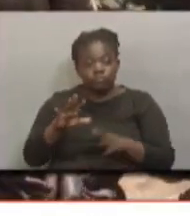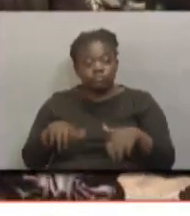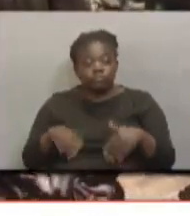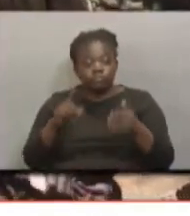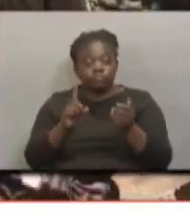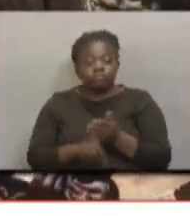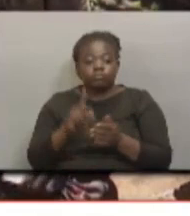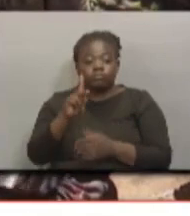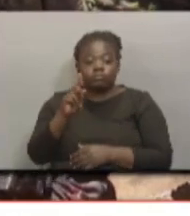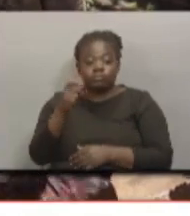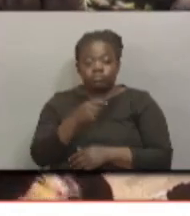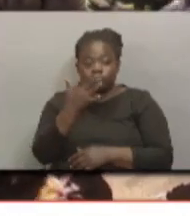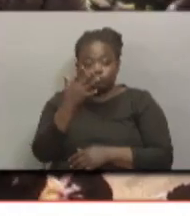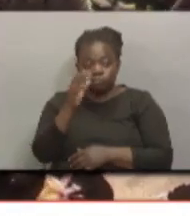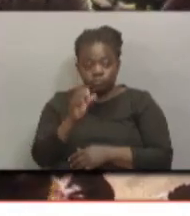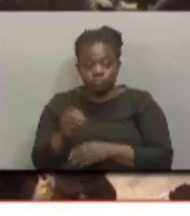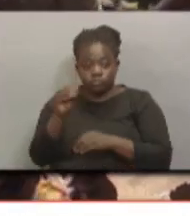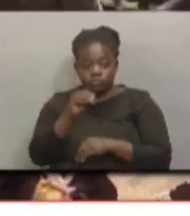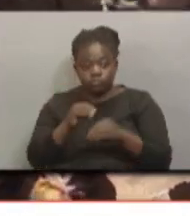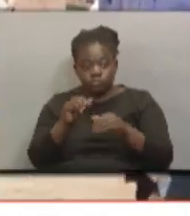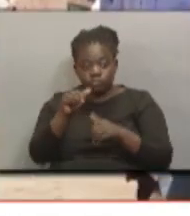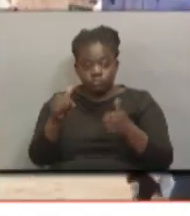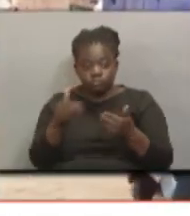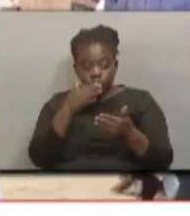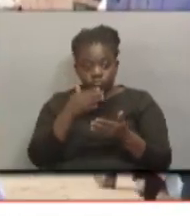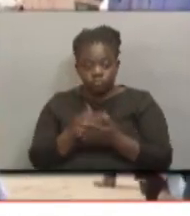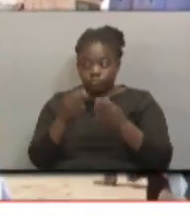kilo za kawunga 5 nga ntabulemu ebiriisa eby'amaanyi.